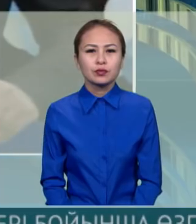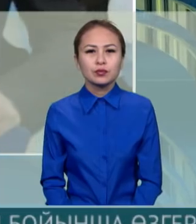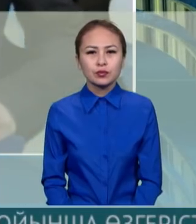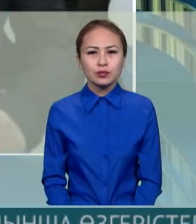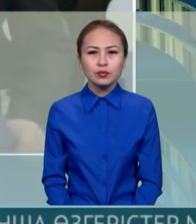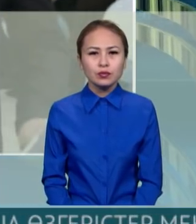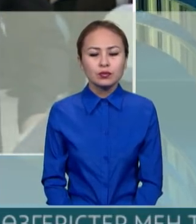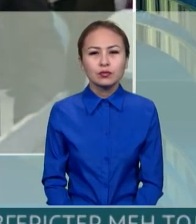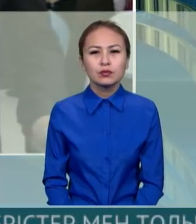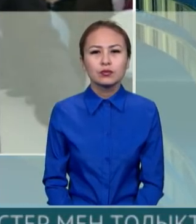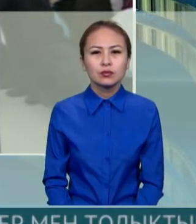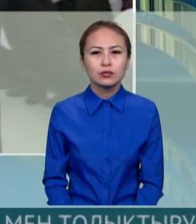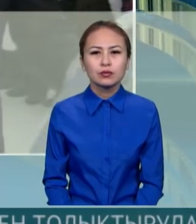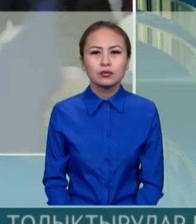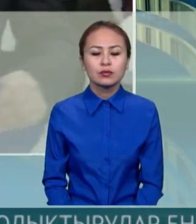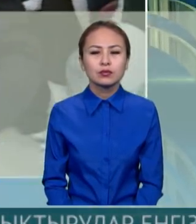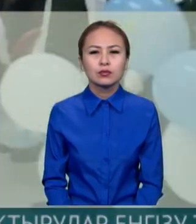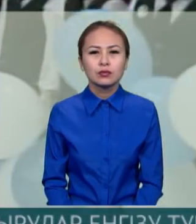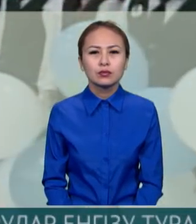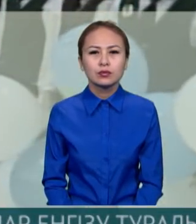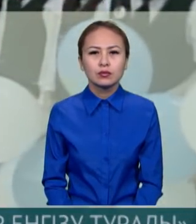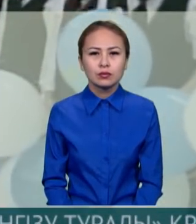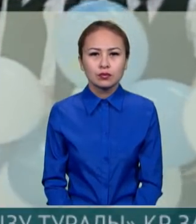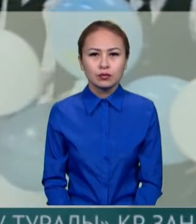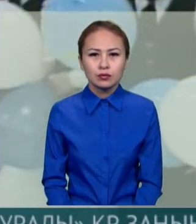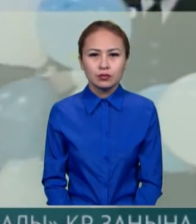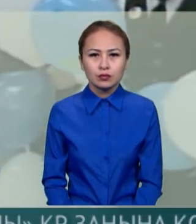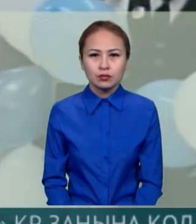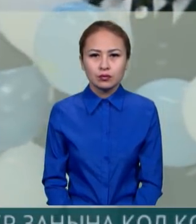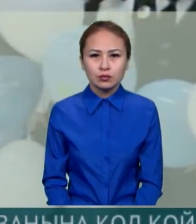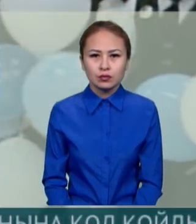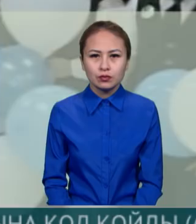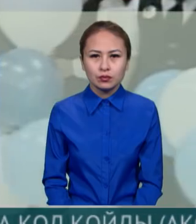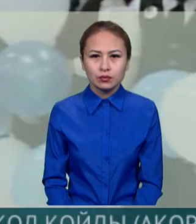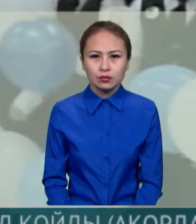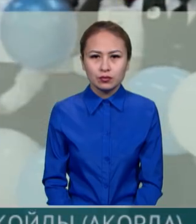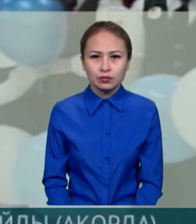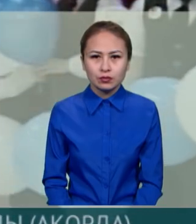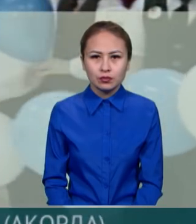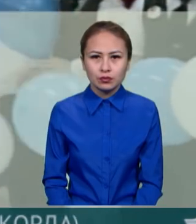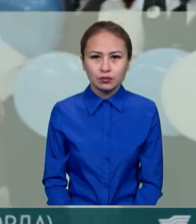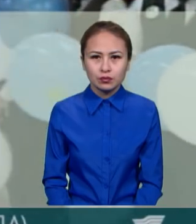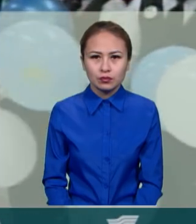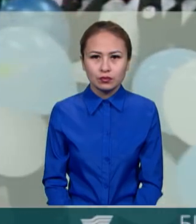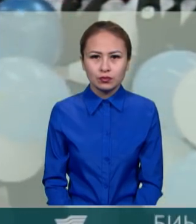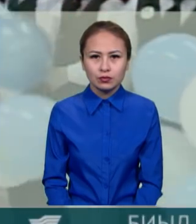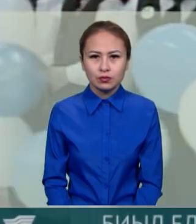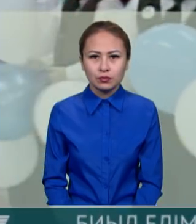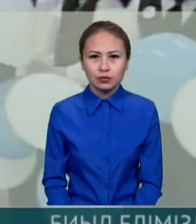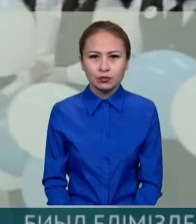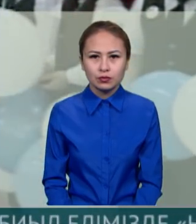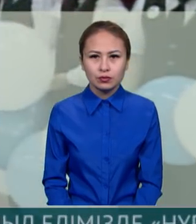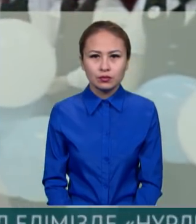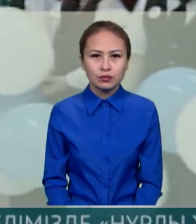Қайырлы күн, Жамбыл, армысыз Астана. Бірер минут бұрын ғана жаңа білім ордасының есігі айқара ашылып, алғашқы қоңырау соғылып үлгерді.